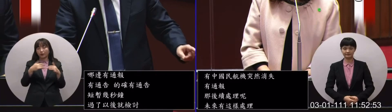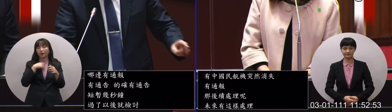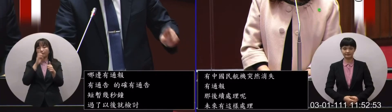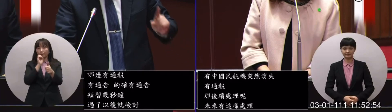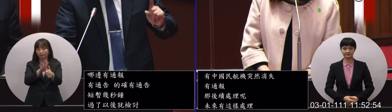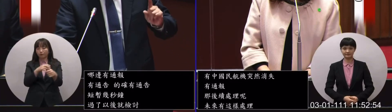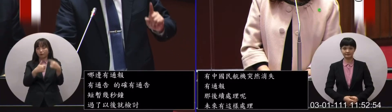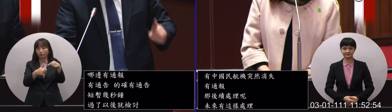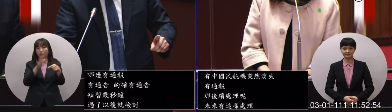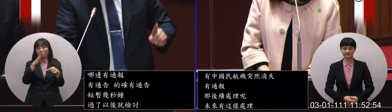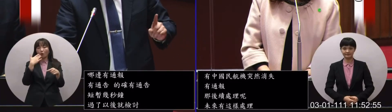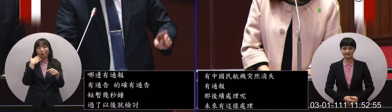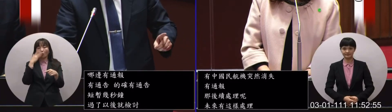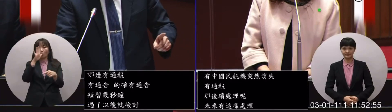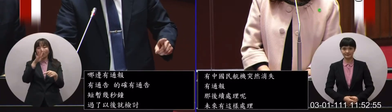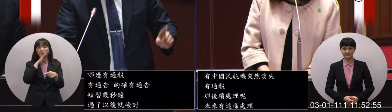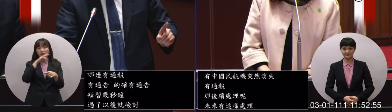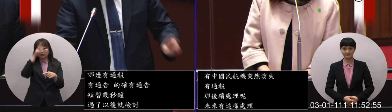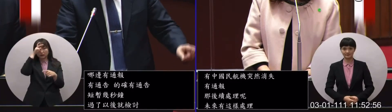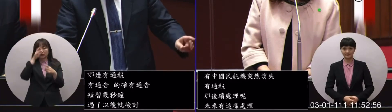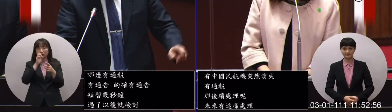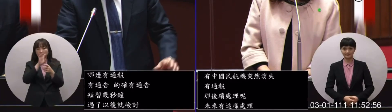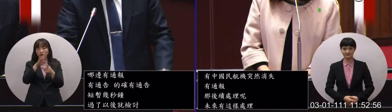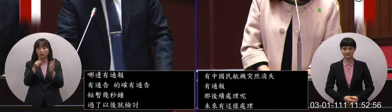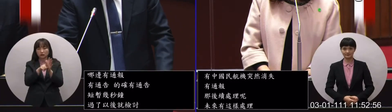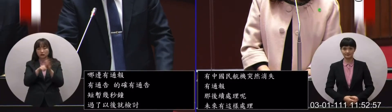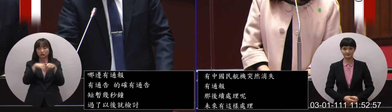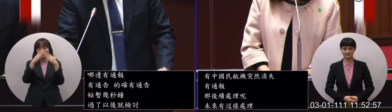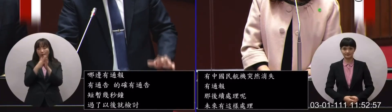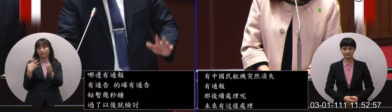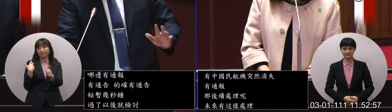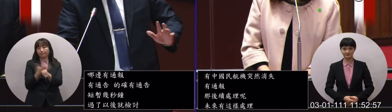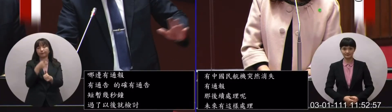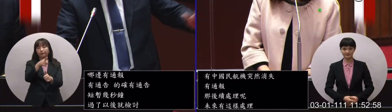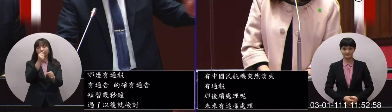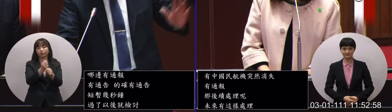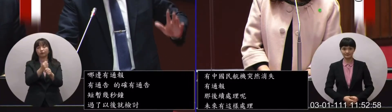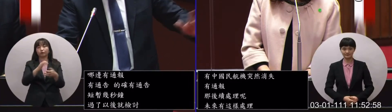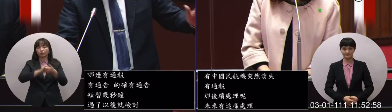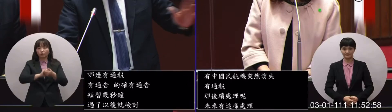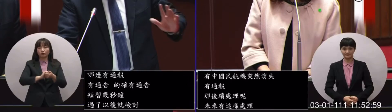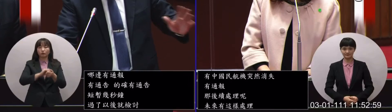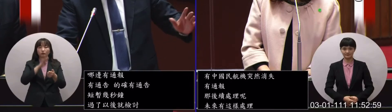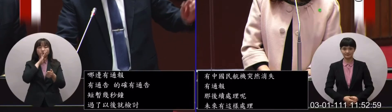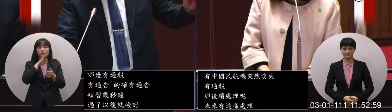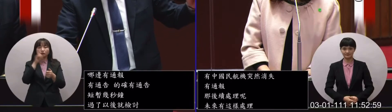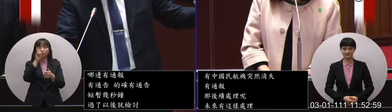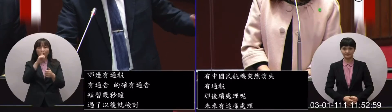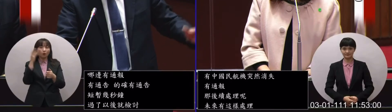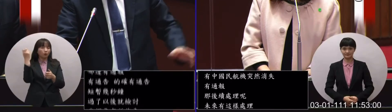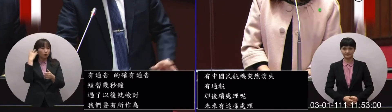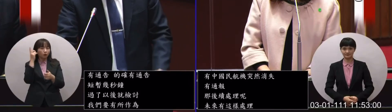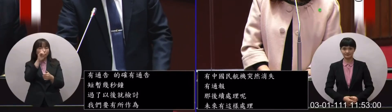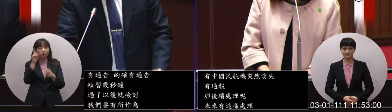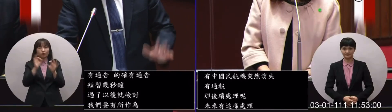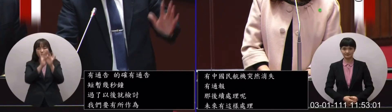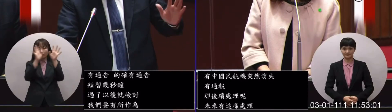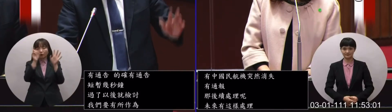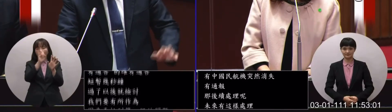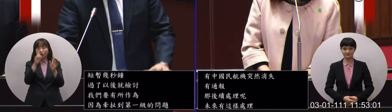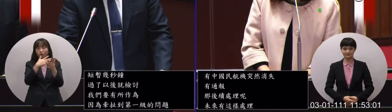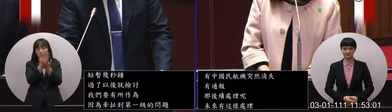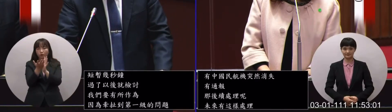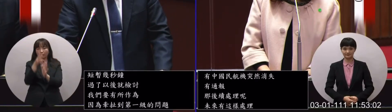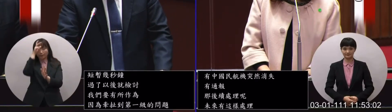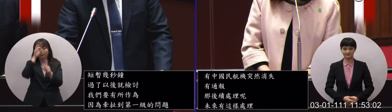导了，要发出任何的警讯，我都授权给他们。就是说打一些好像有声响的、有光的啊，这些警